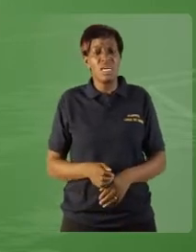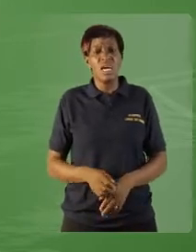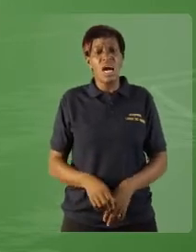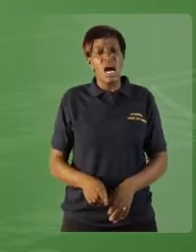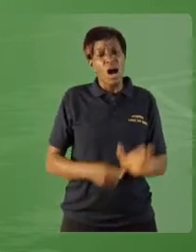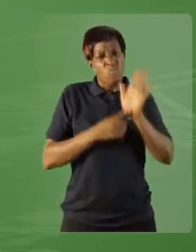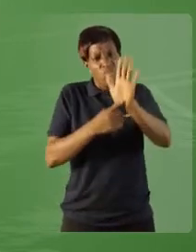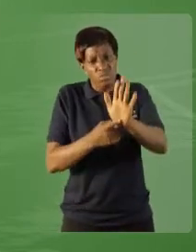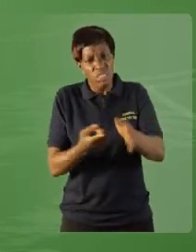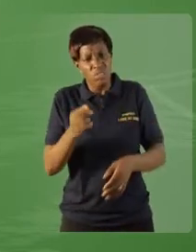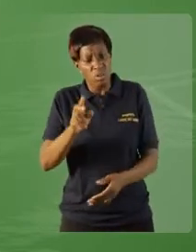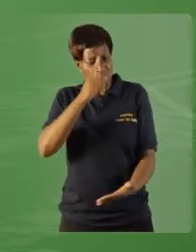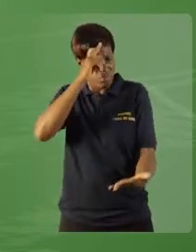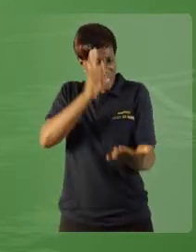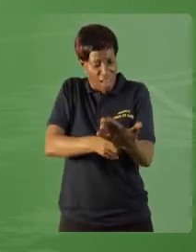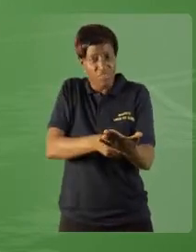opinion.